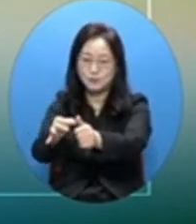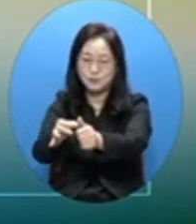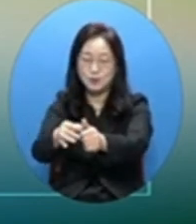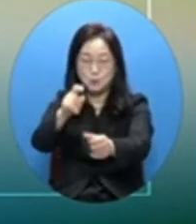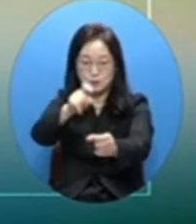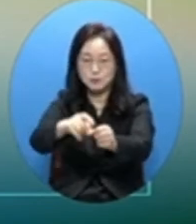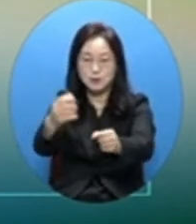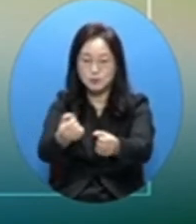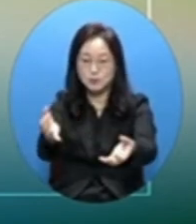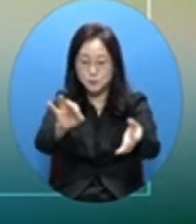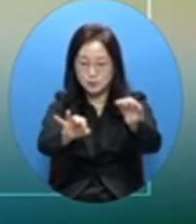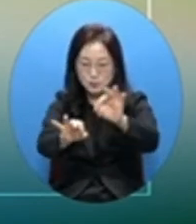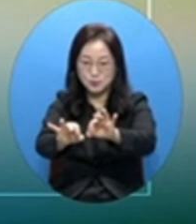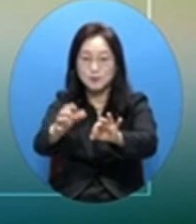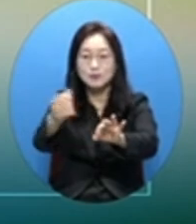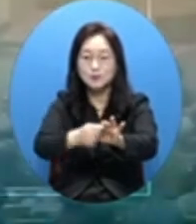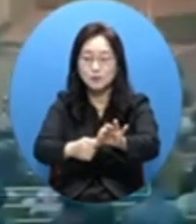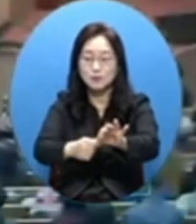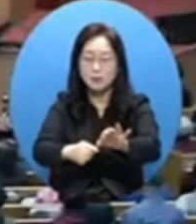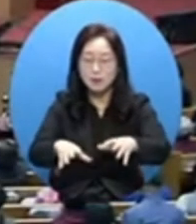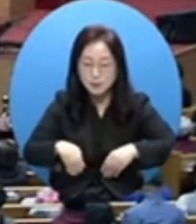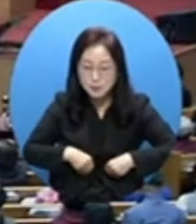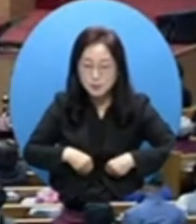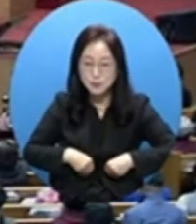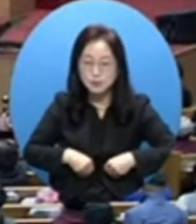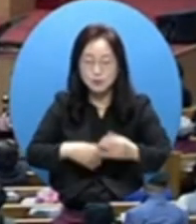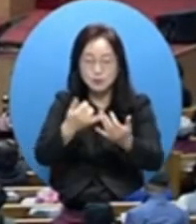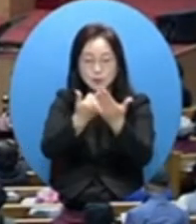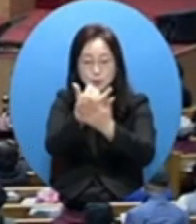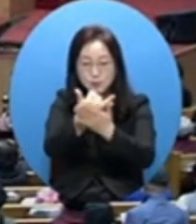돈으로 결식아동, 소년소녀가정, 은퇴한 목사님,